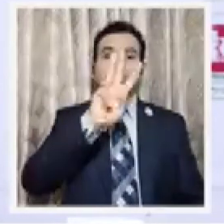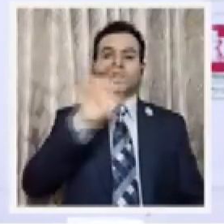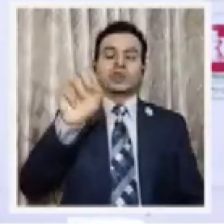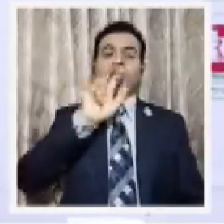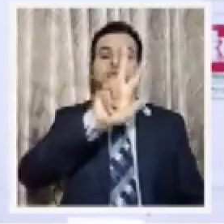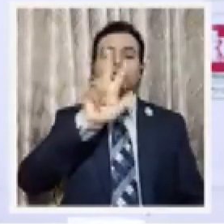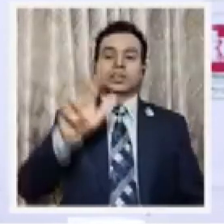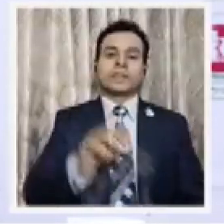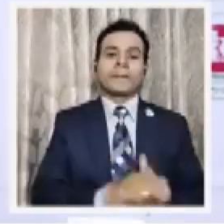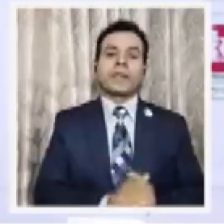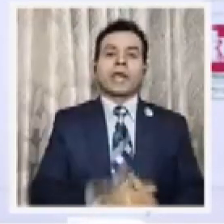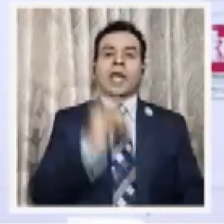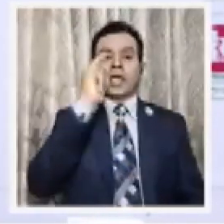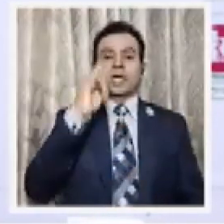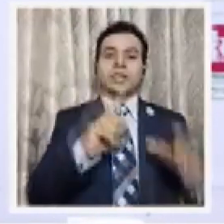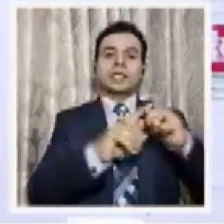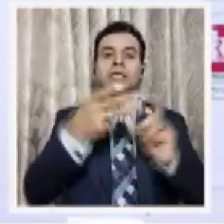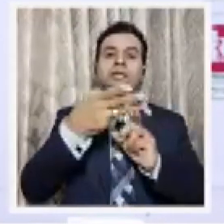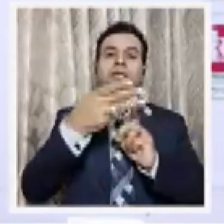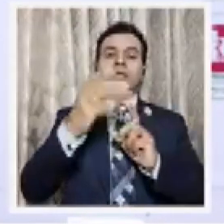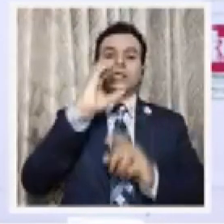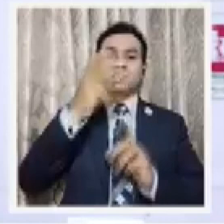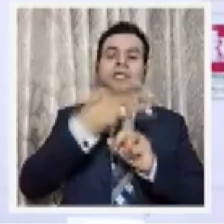12,977টি, 333 এই নাম্বারে